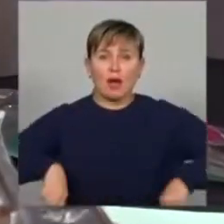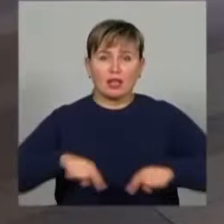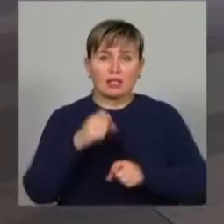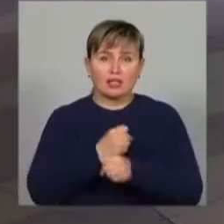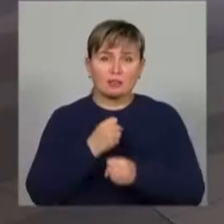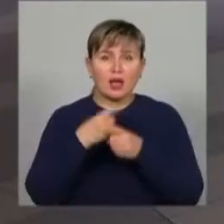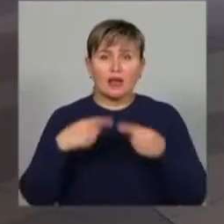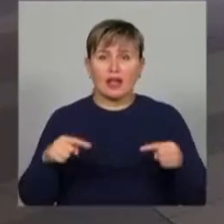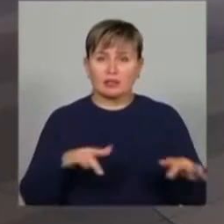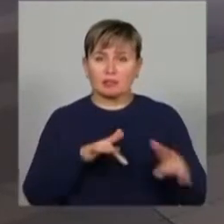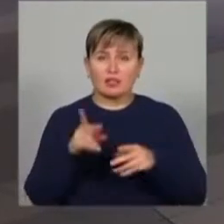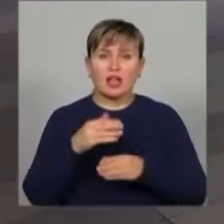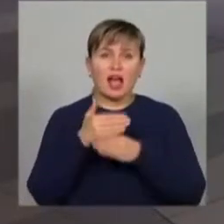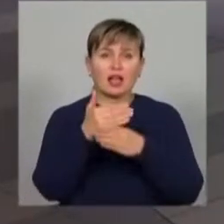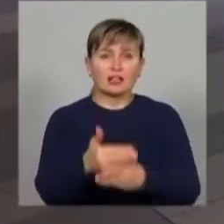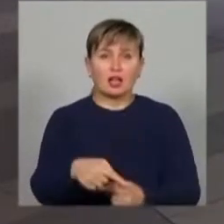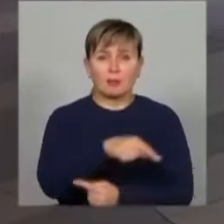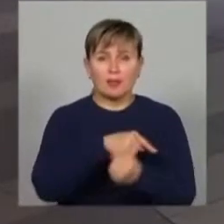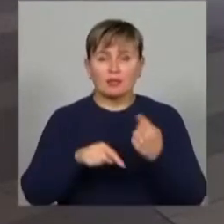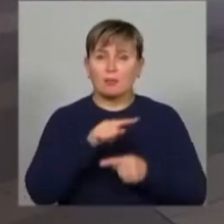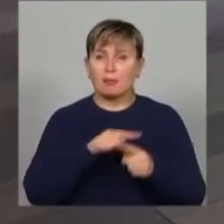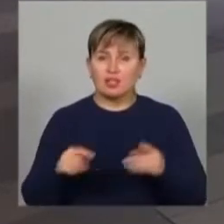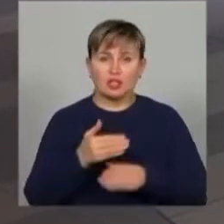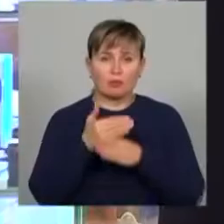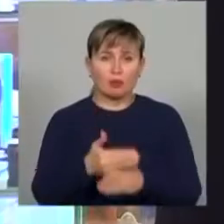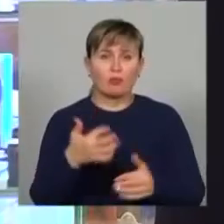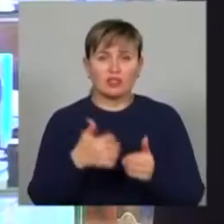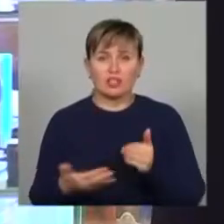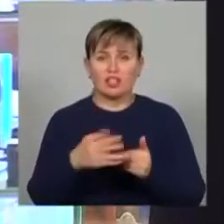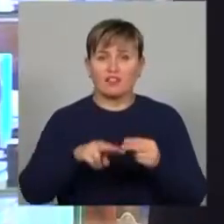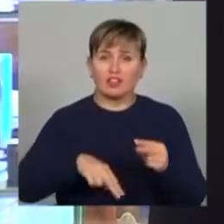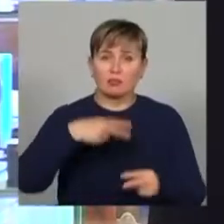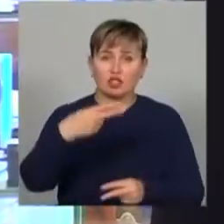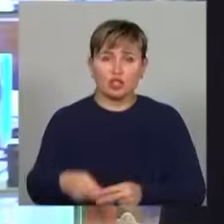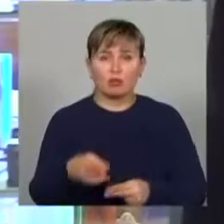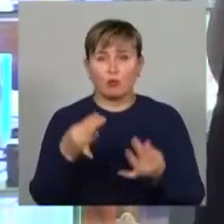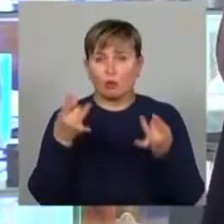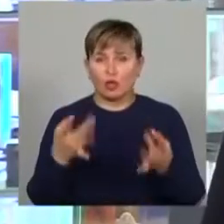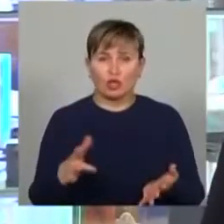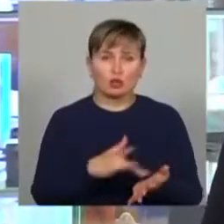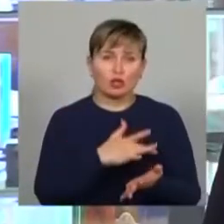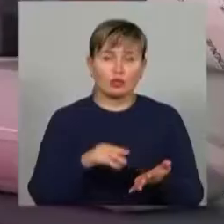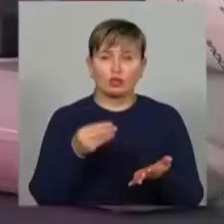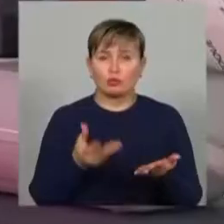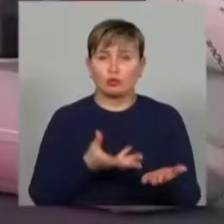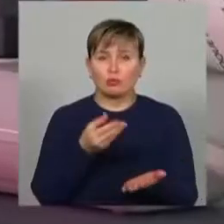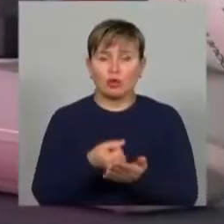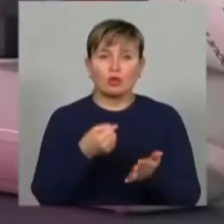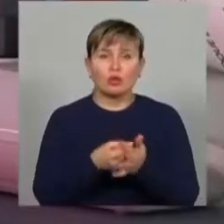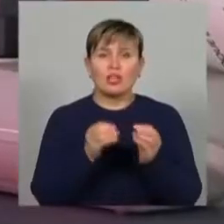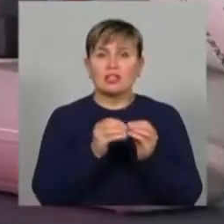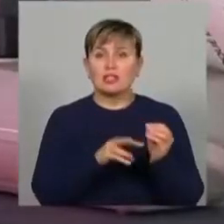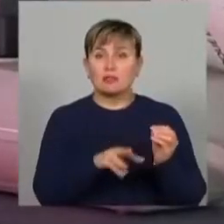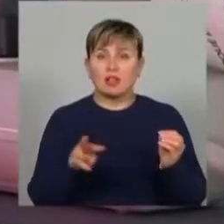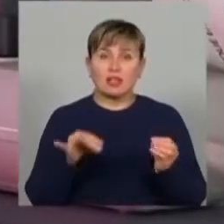ряд мер для оказания бизнесу экстренной помощи. Среди них возмещение ущерба по упрощенному расчету с суммой выплат до 10 миллионов